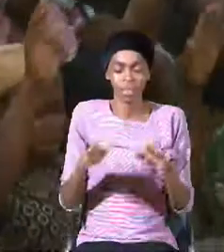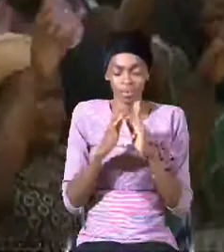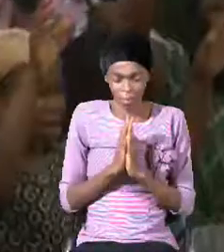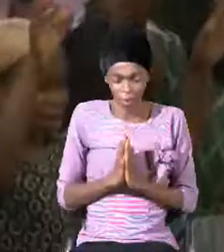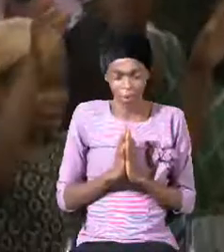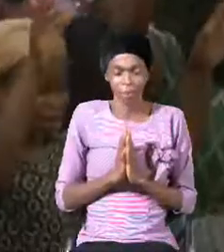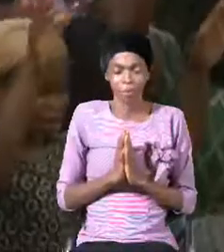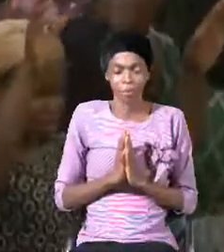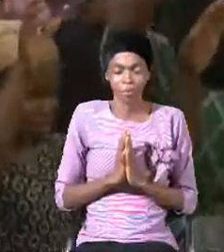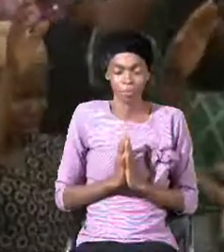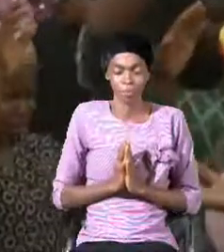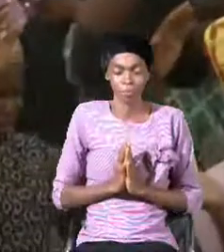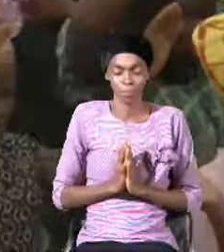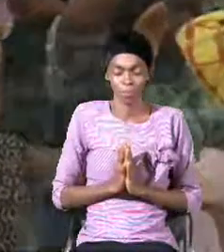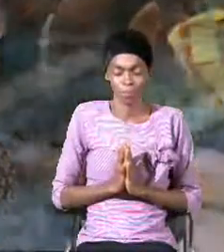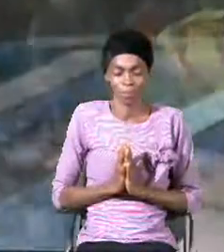Jésus.